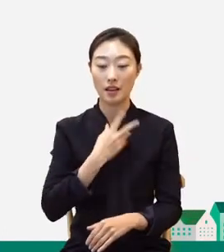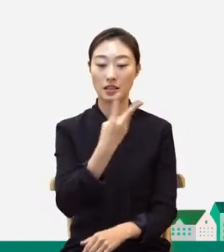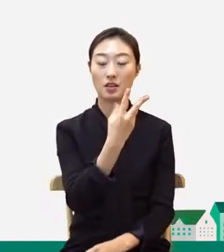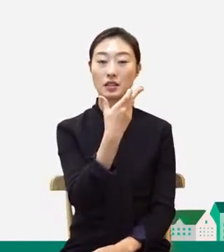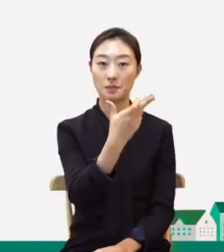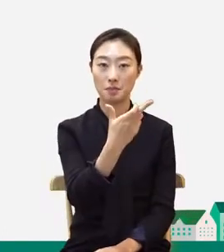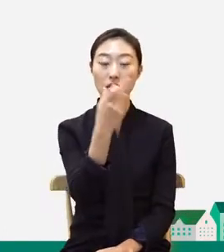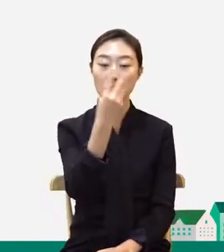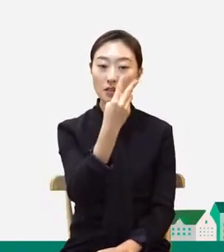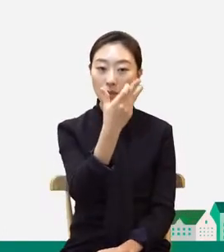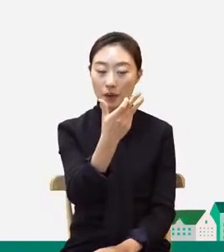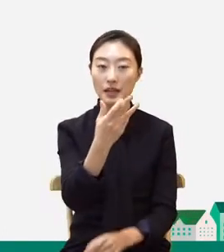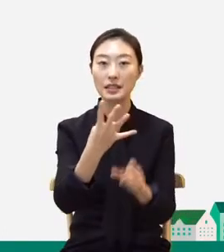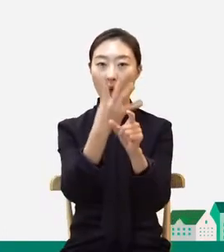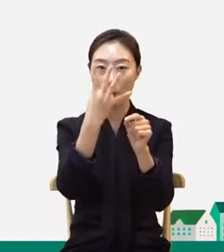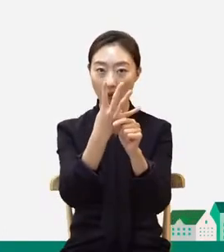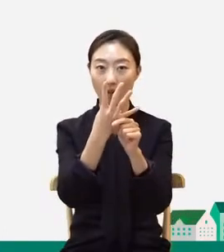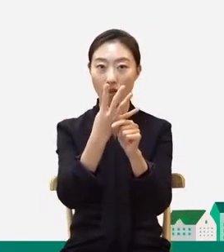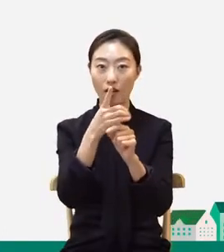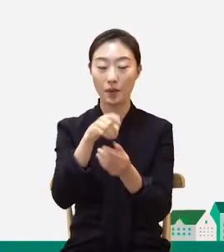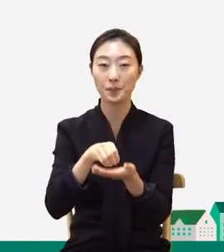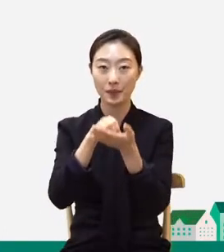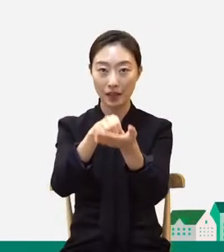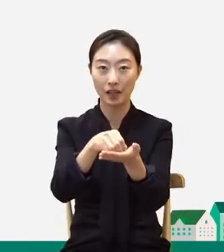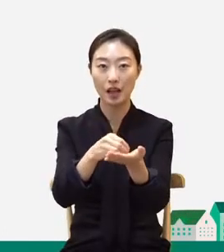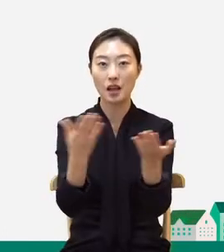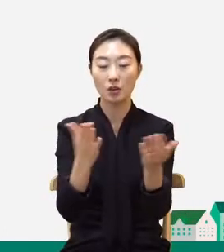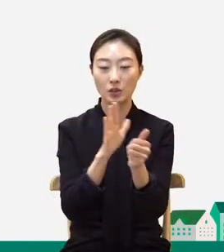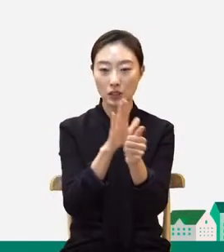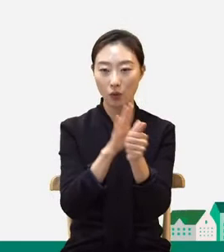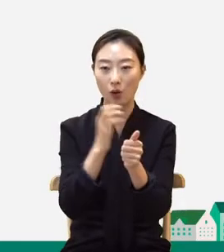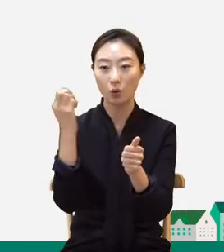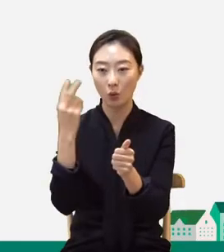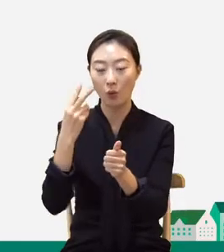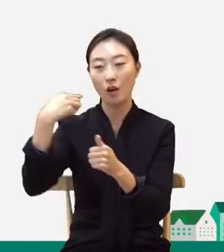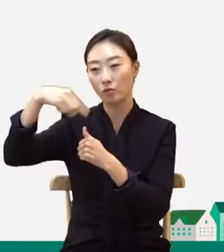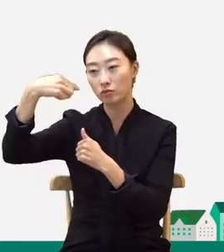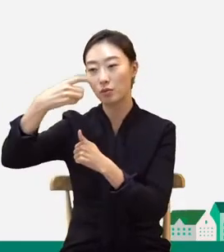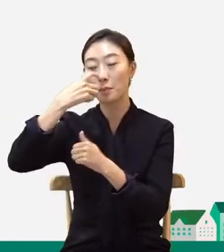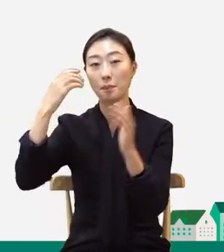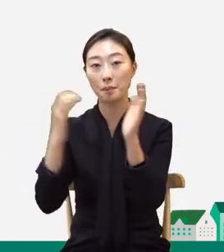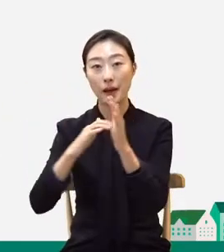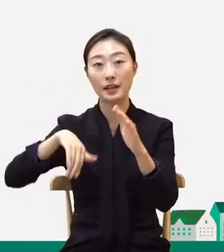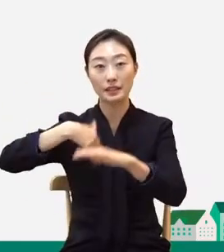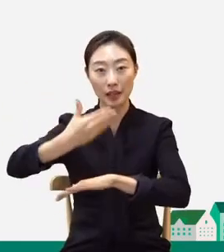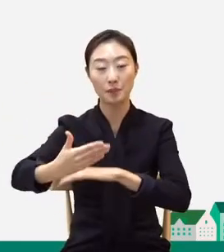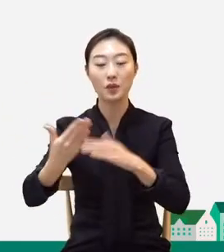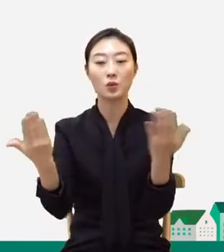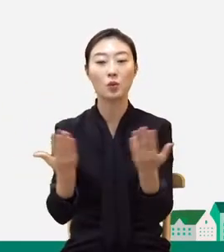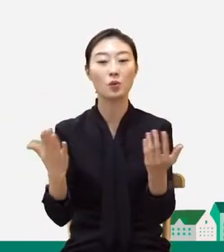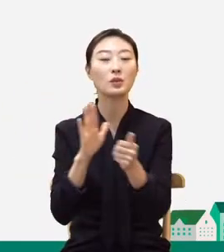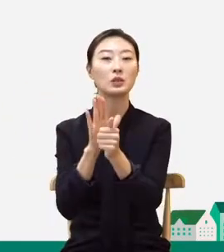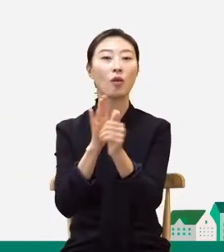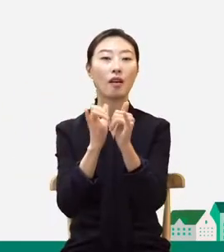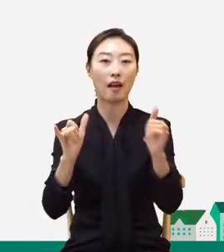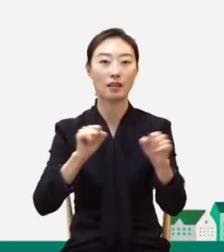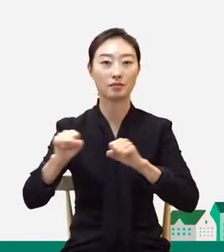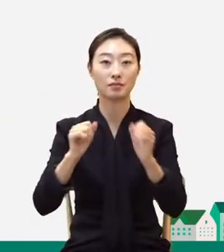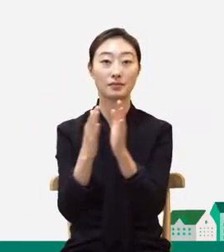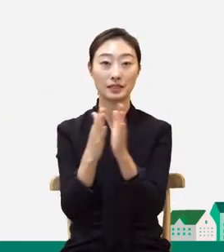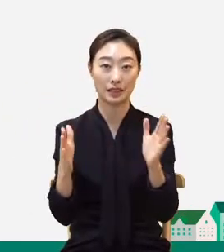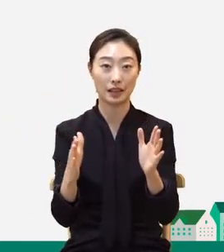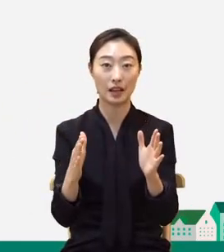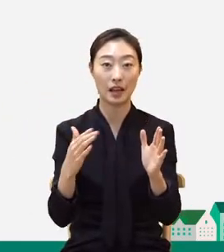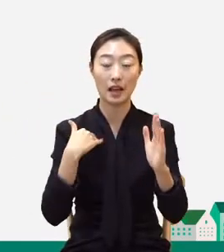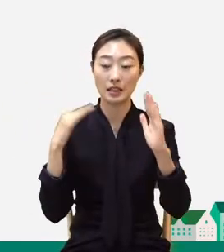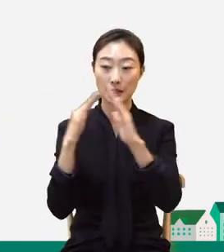서울 정신건강복지센터에서 동료 지원가 양성 과정을 수료하고 동료 지원가가 되었습니다. 주택에서 주로